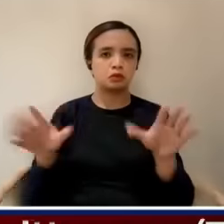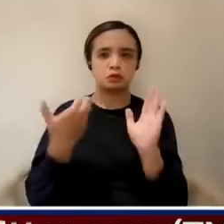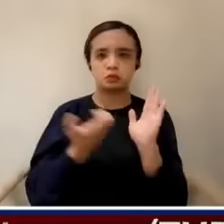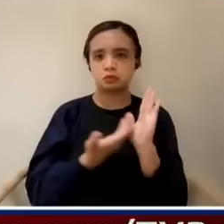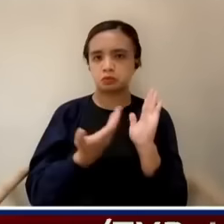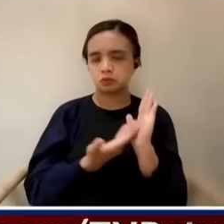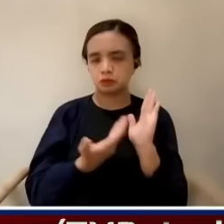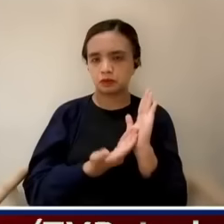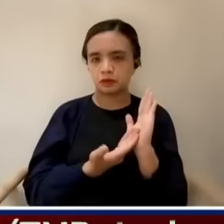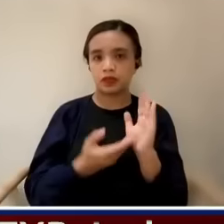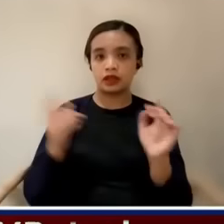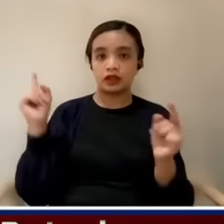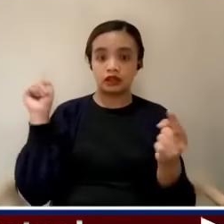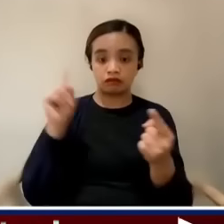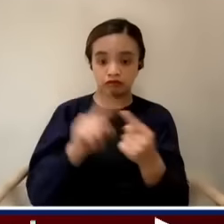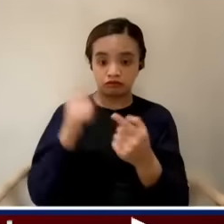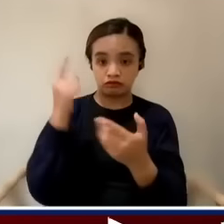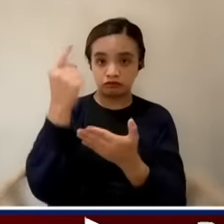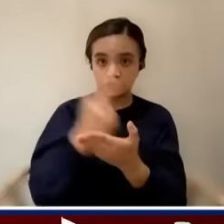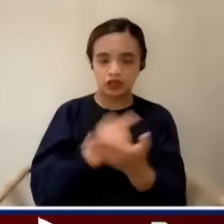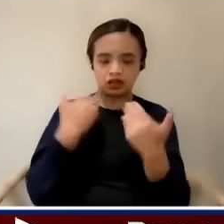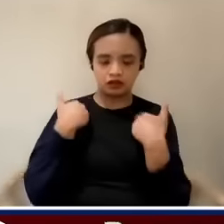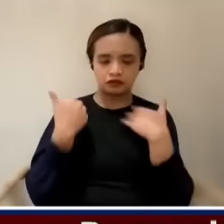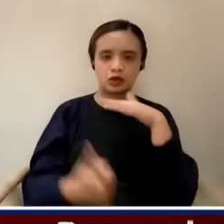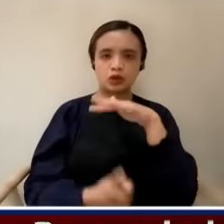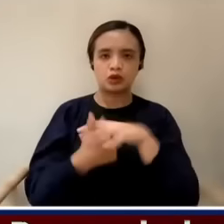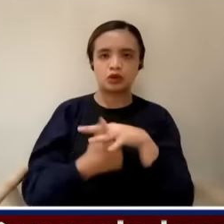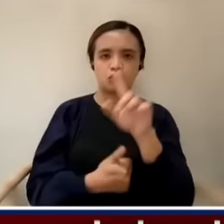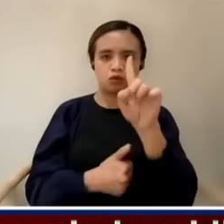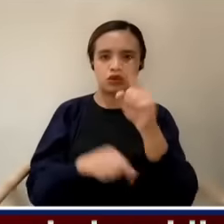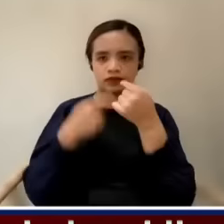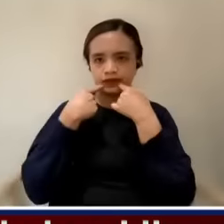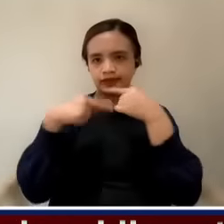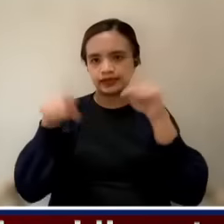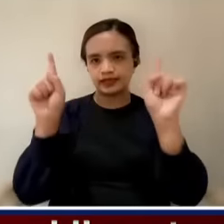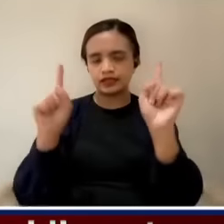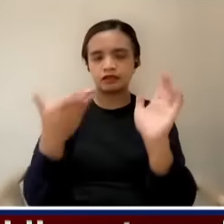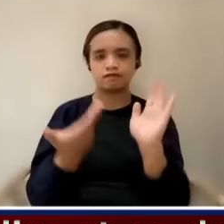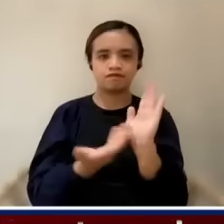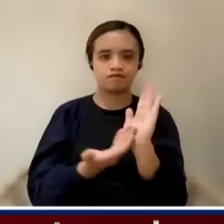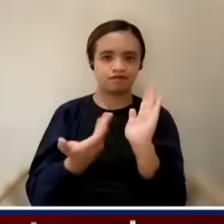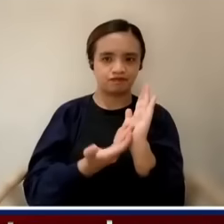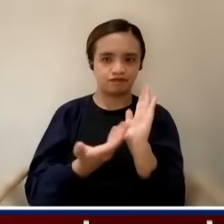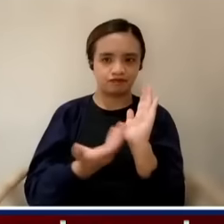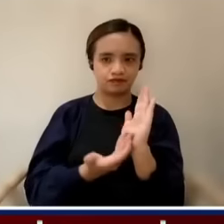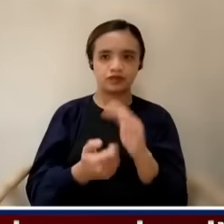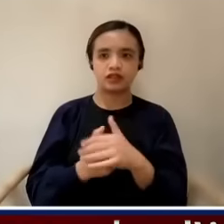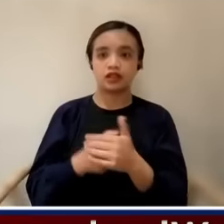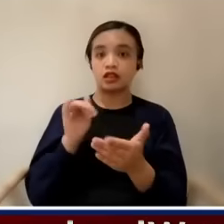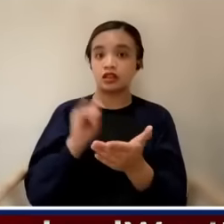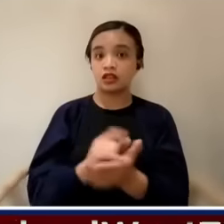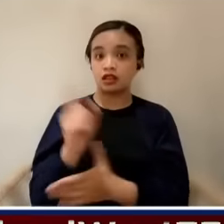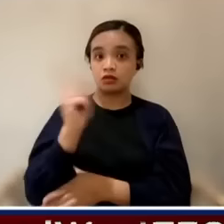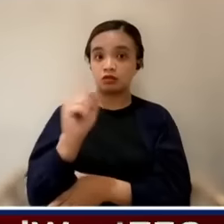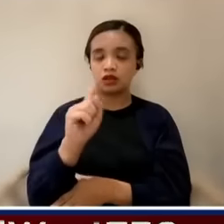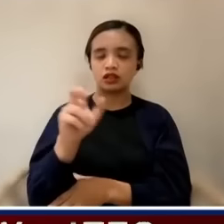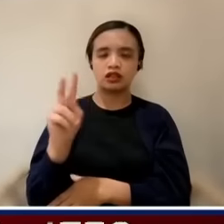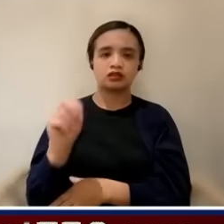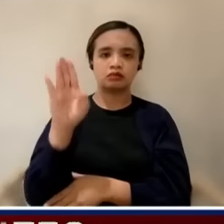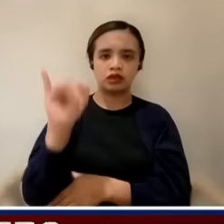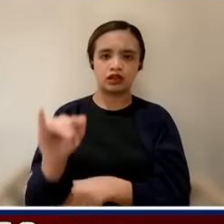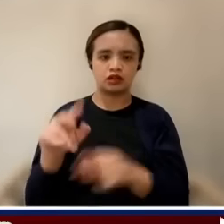last week ay merong lumitaw na isang breakthrough piece of evidence. Mm. At yun yung NBI finding about